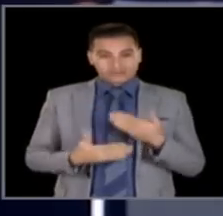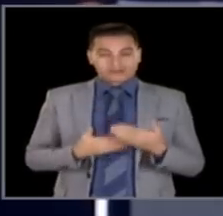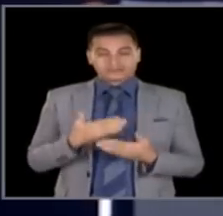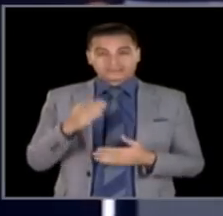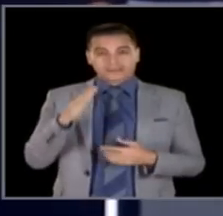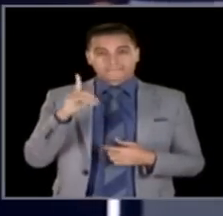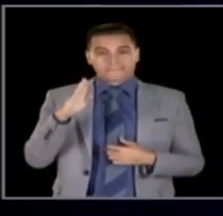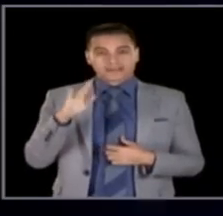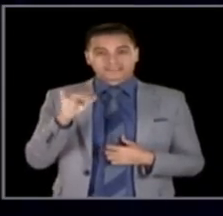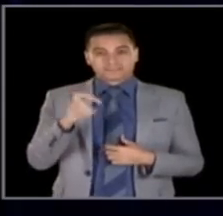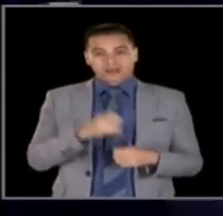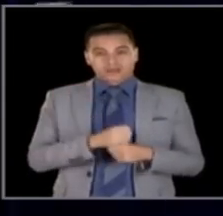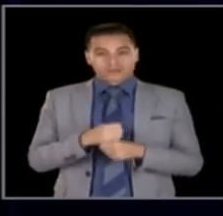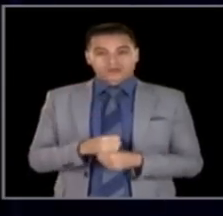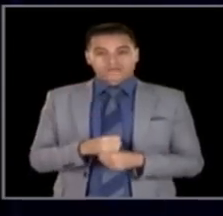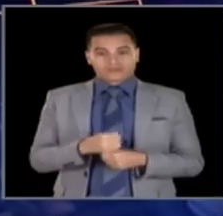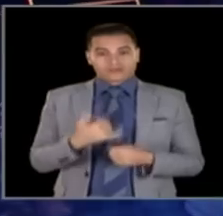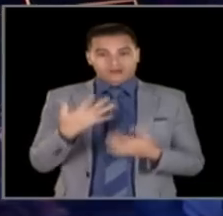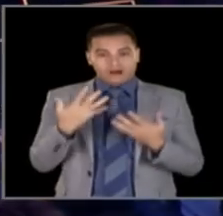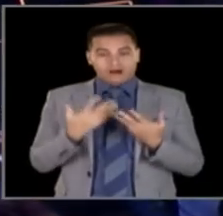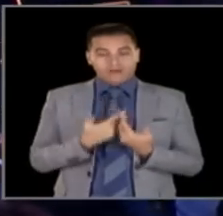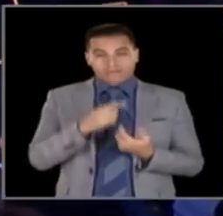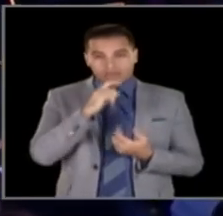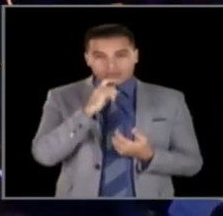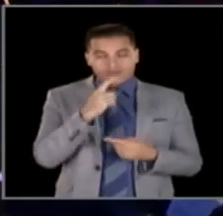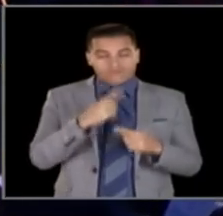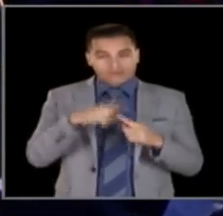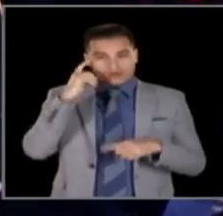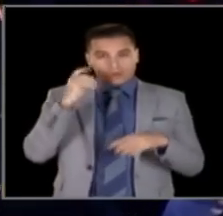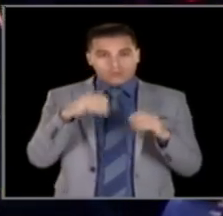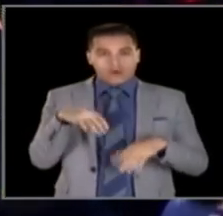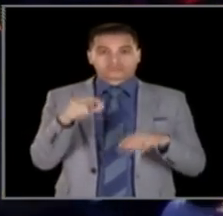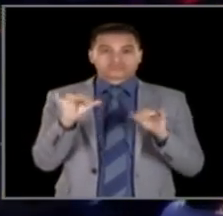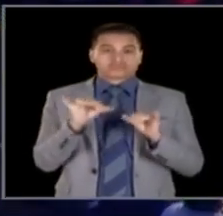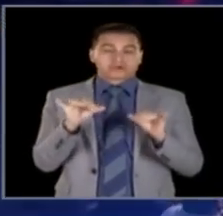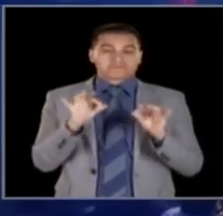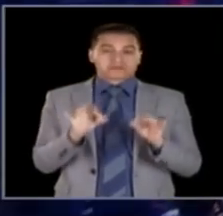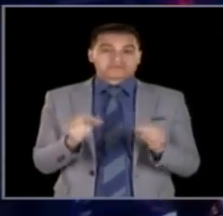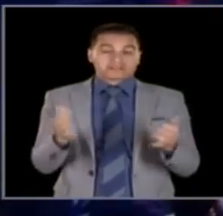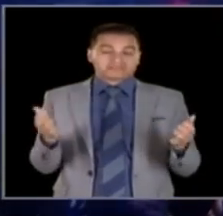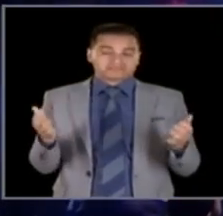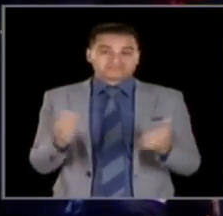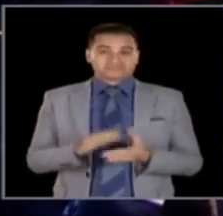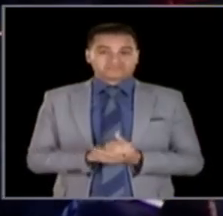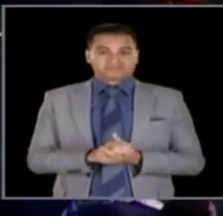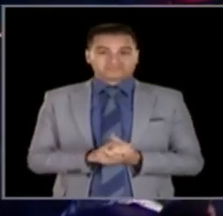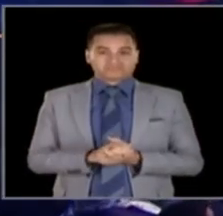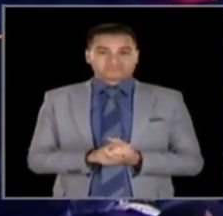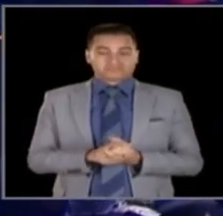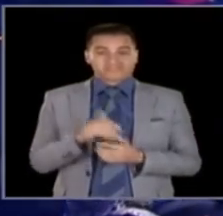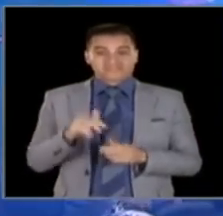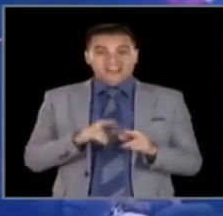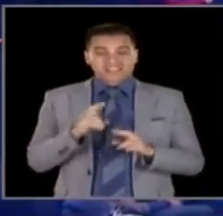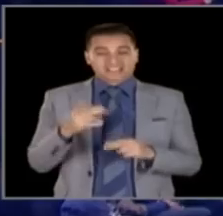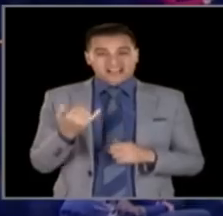ما تنضم لينا. السكور مأثر عليكم ومخليك مش عارف تجاوب. كان في